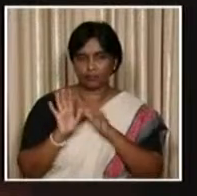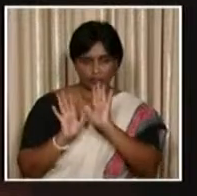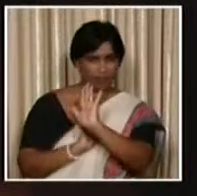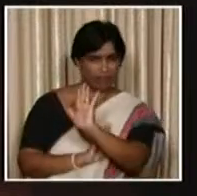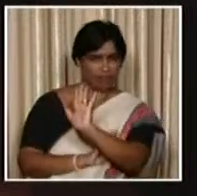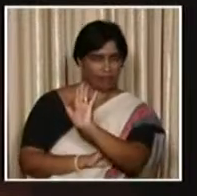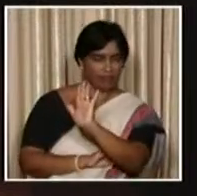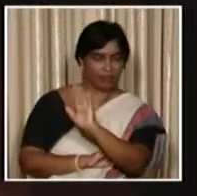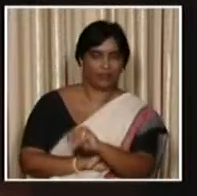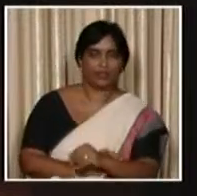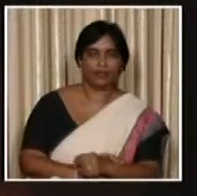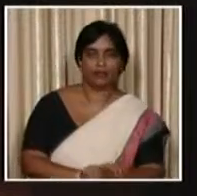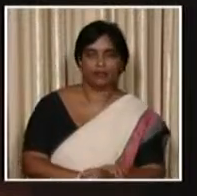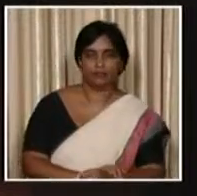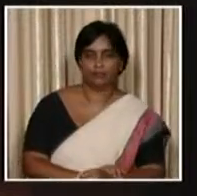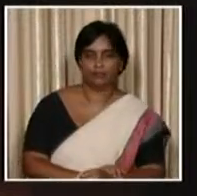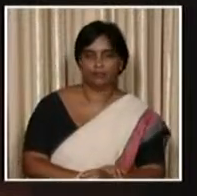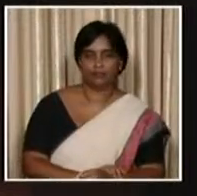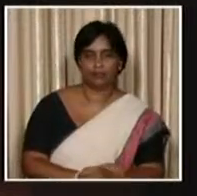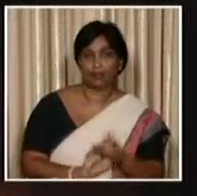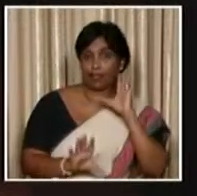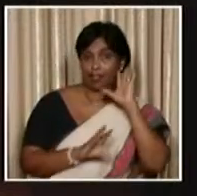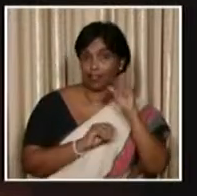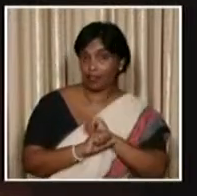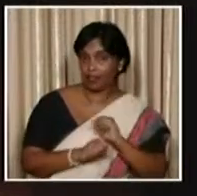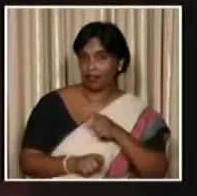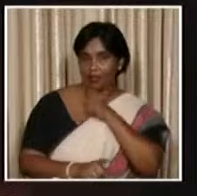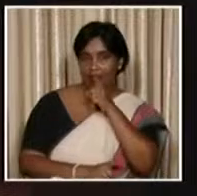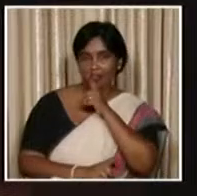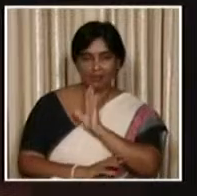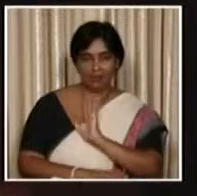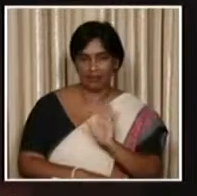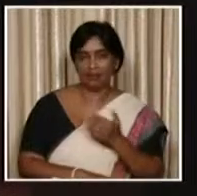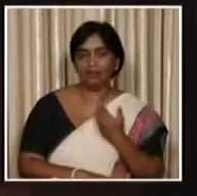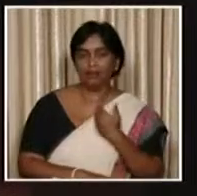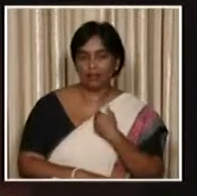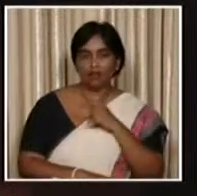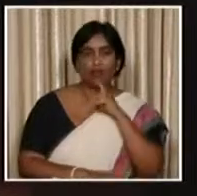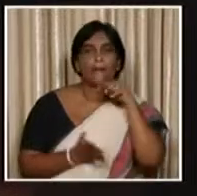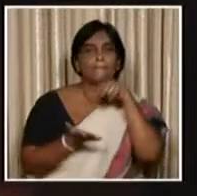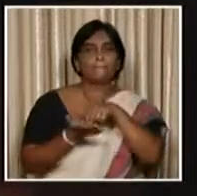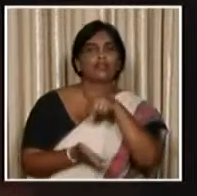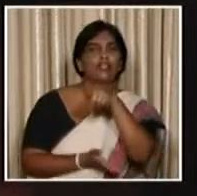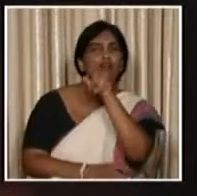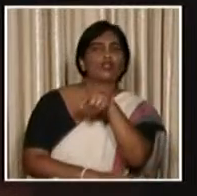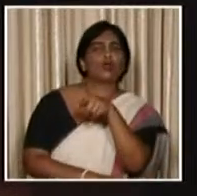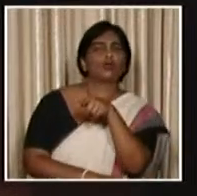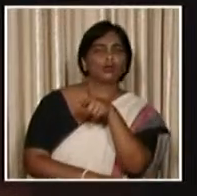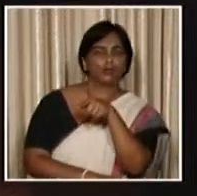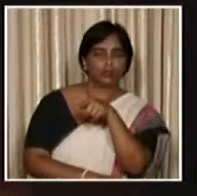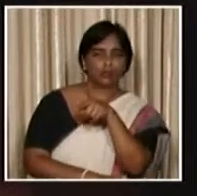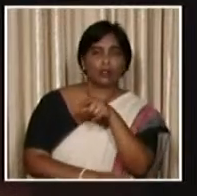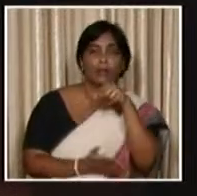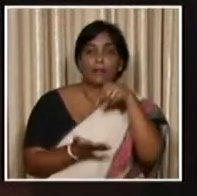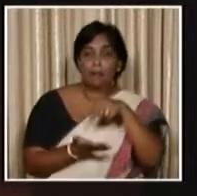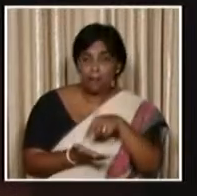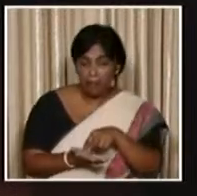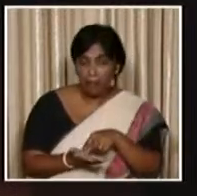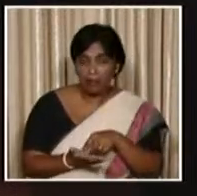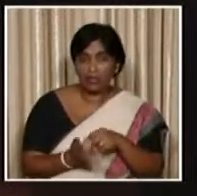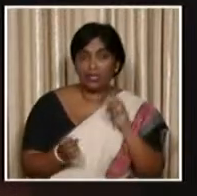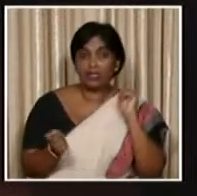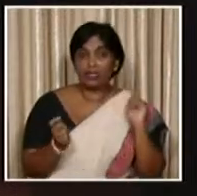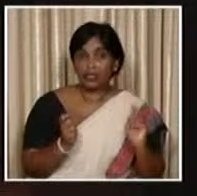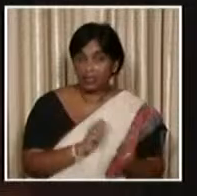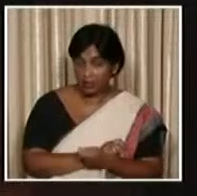ඔමින්. මෙහෙම මේ මම තොරතුරු නැතුව මම කතා කරන්නේ. මම ඇහුව මැද ඉන්න පුද්ගලයා කවුද කියලා. මැද ඉන්න පුද්ගලයා